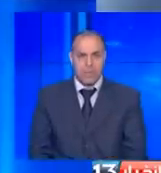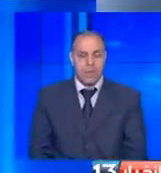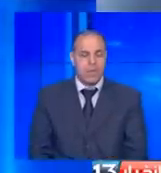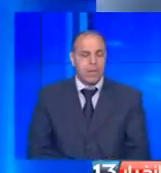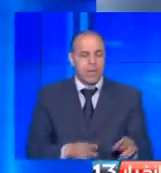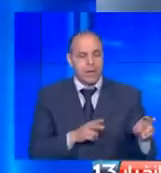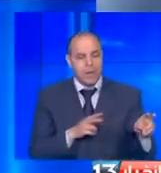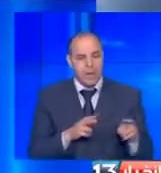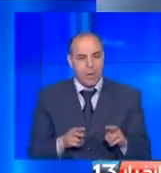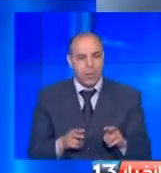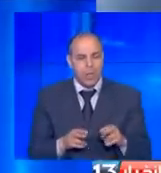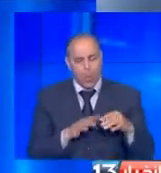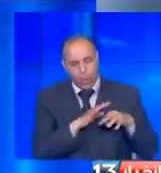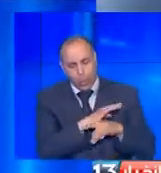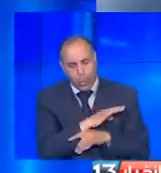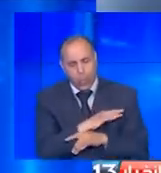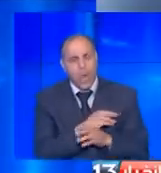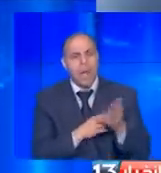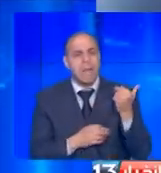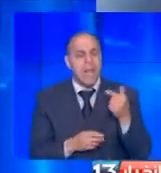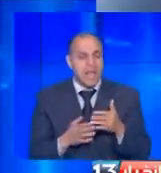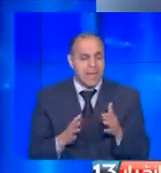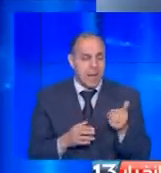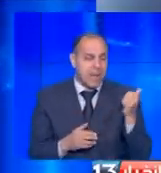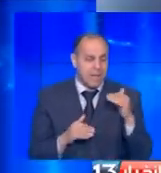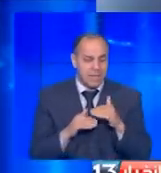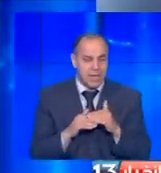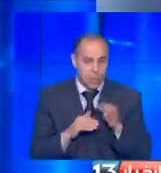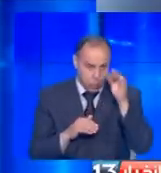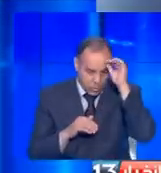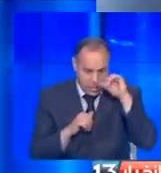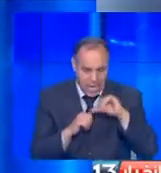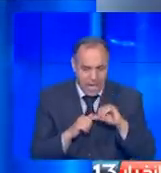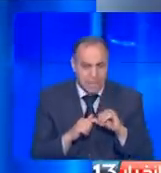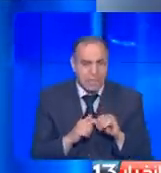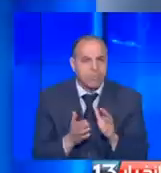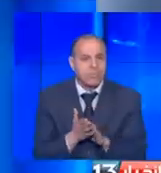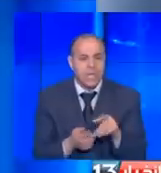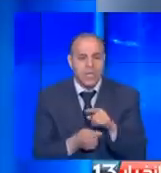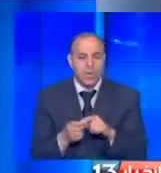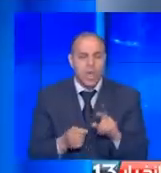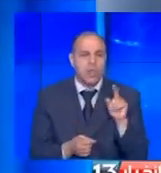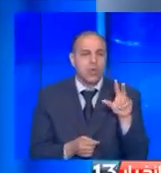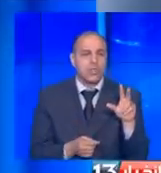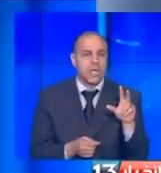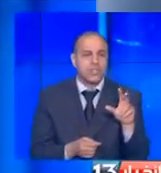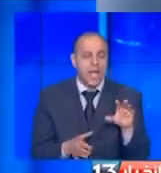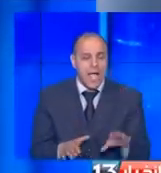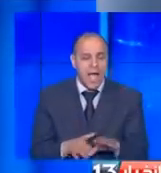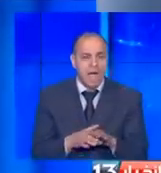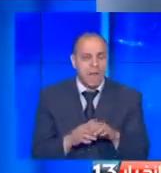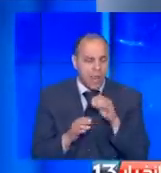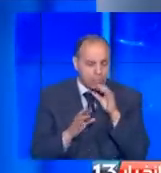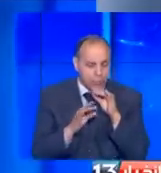العودة إلى الجذور، تحت هذا العنوان انطلقت ليلة أمس بتونس العاصمة فعاليات الدورة 13 لمهرجان